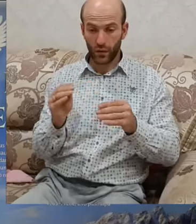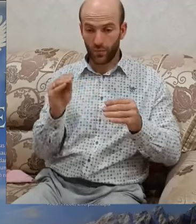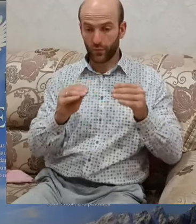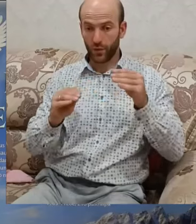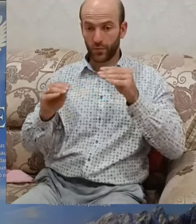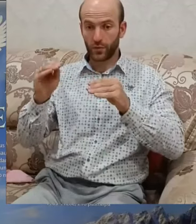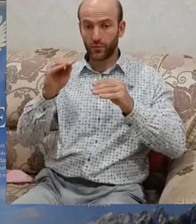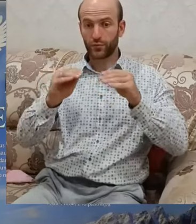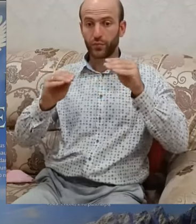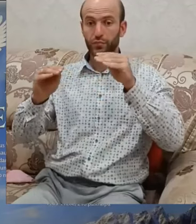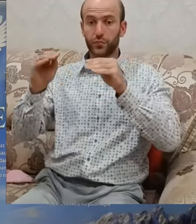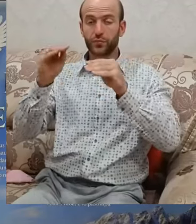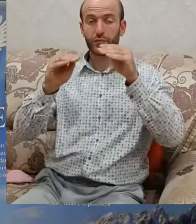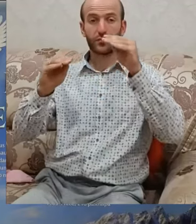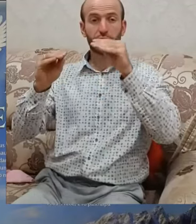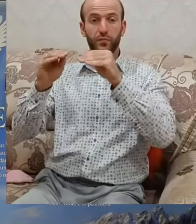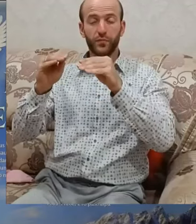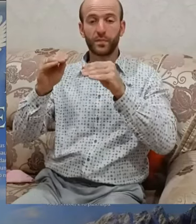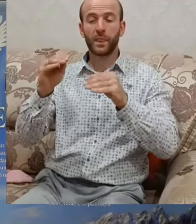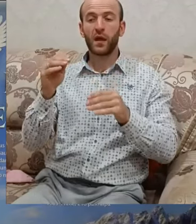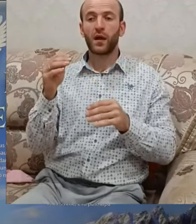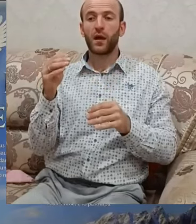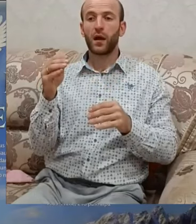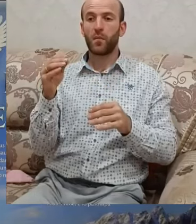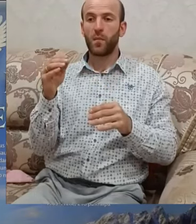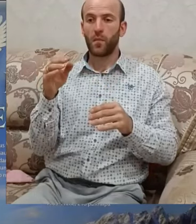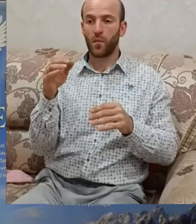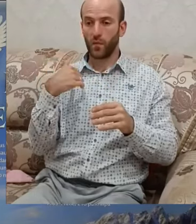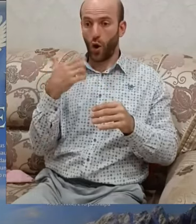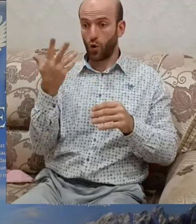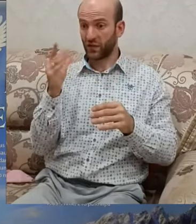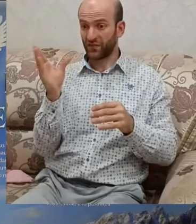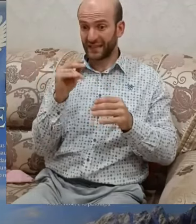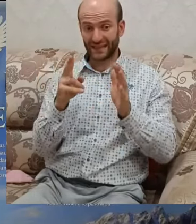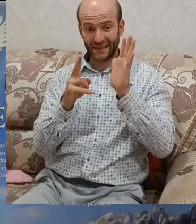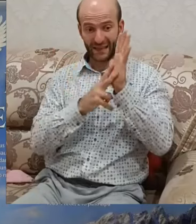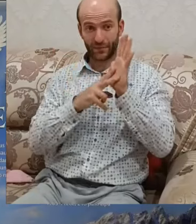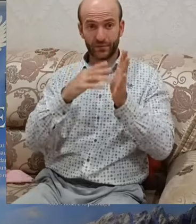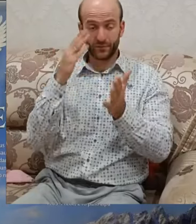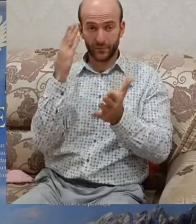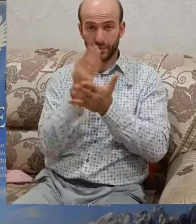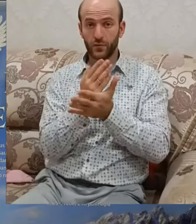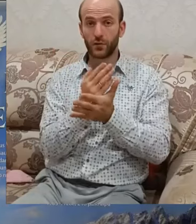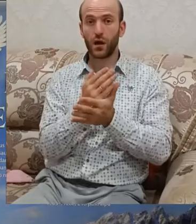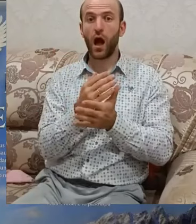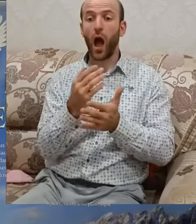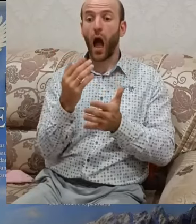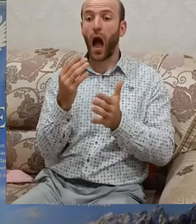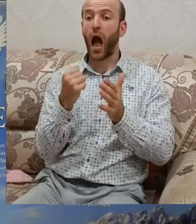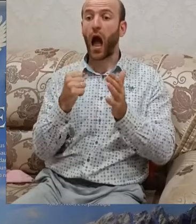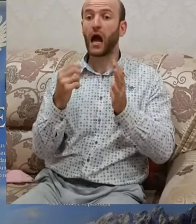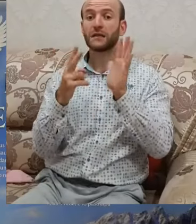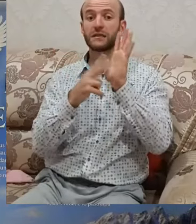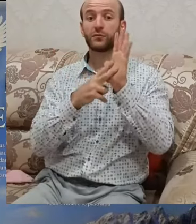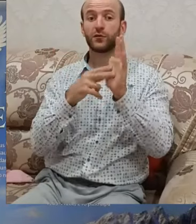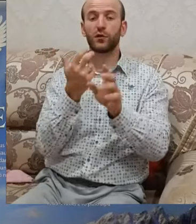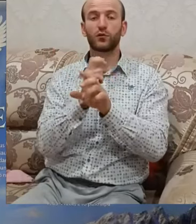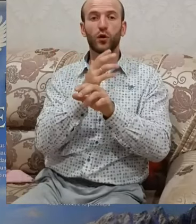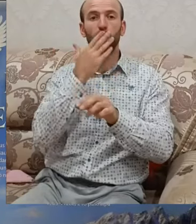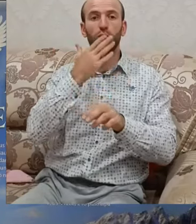вису септинис, пока мы стали иметь все семь. О септинтасис бо мейле, а седьмое было любовь, курира